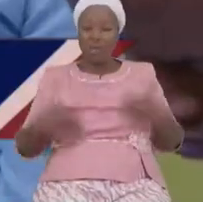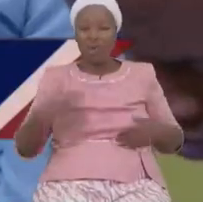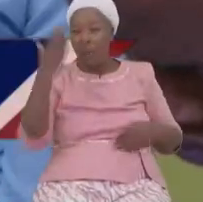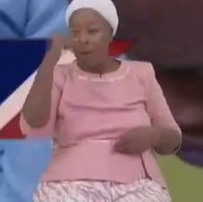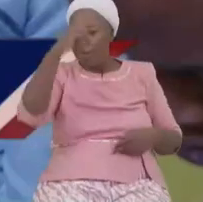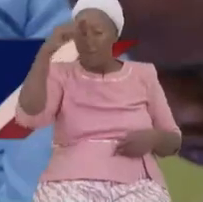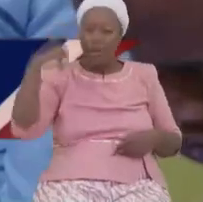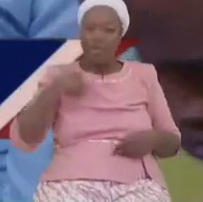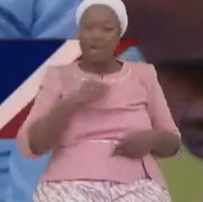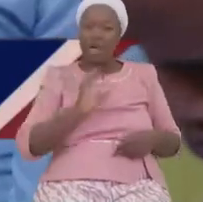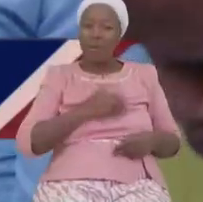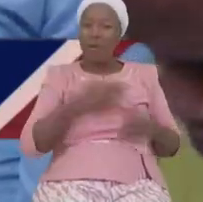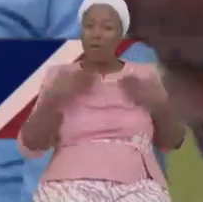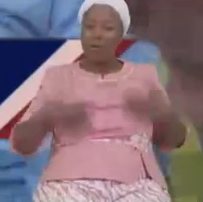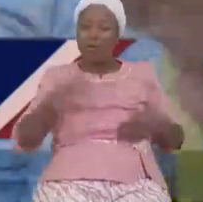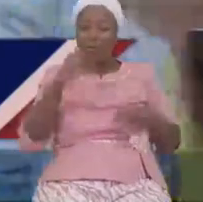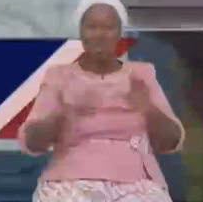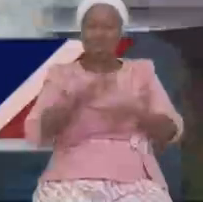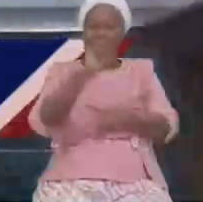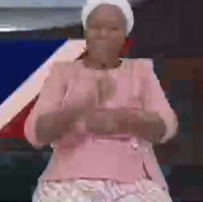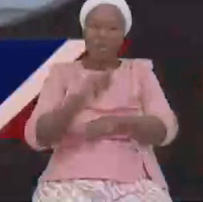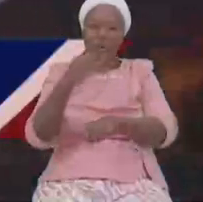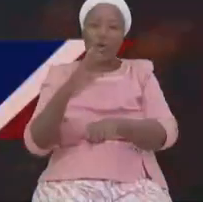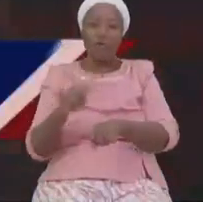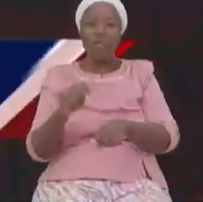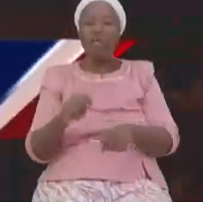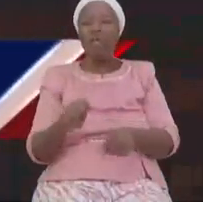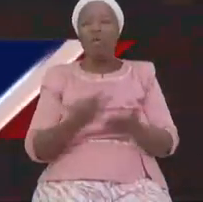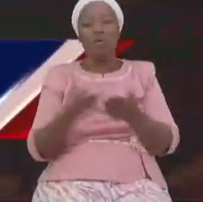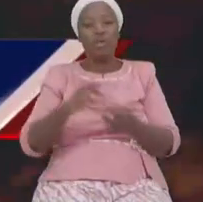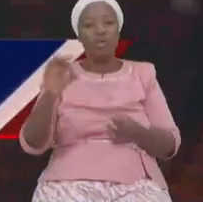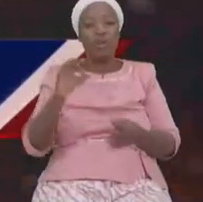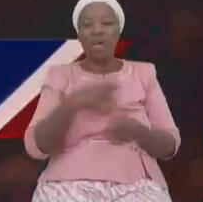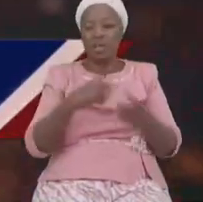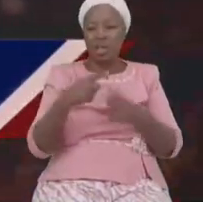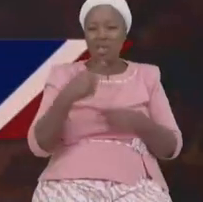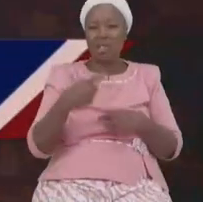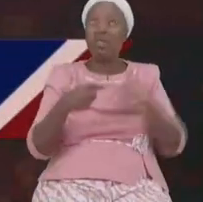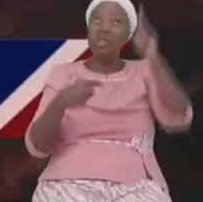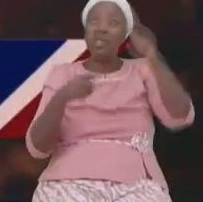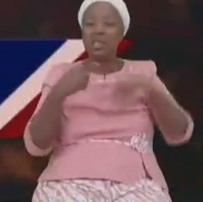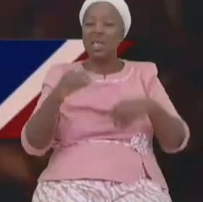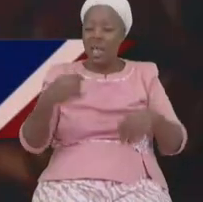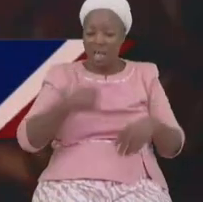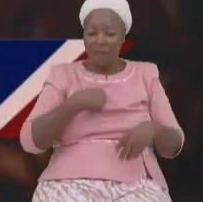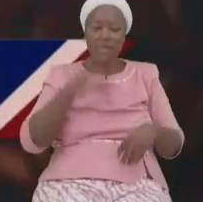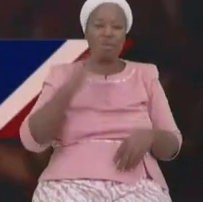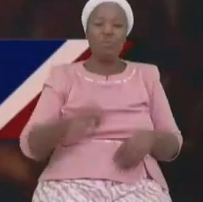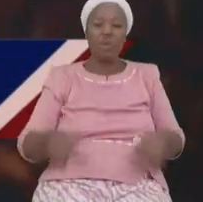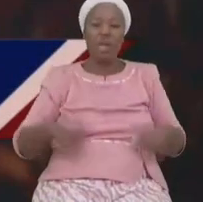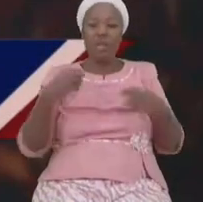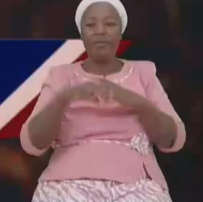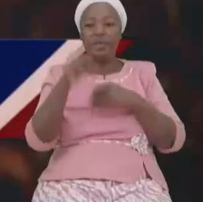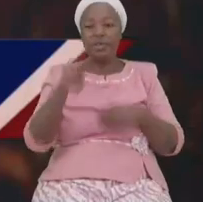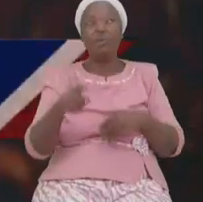le temple du Saint-Esprit. Alors il dit, j'habiterai en vous. Je marcherai